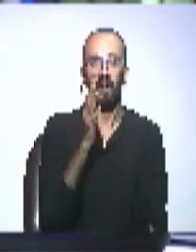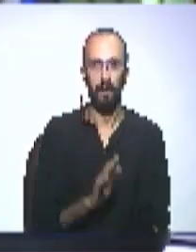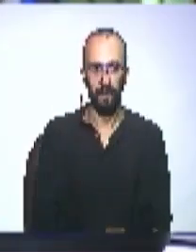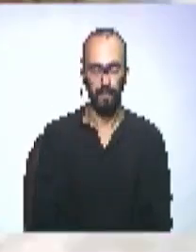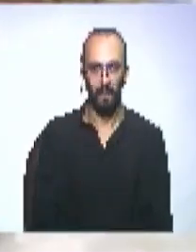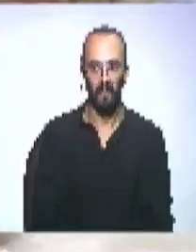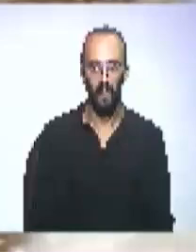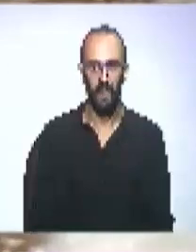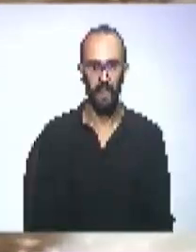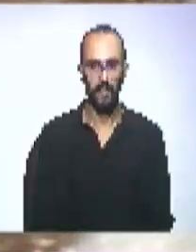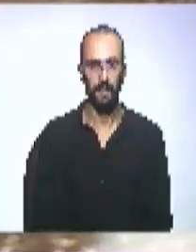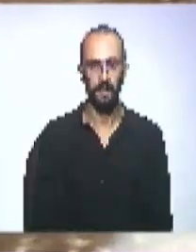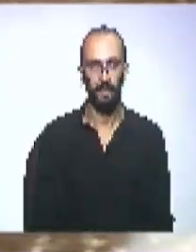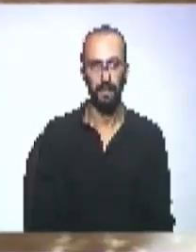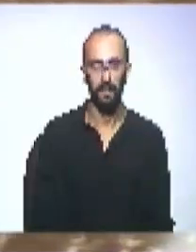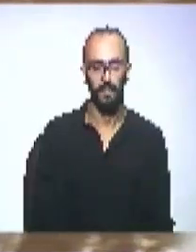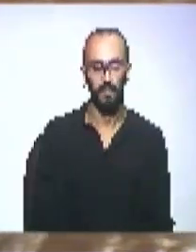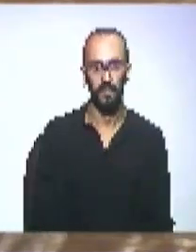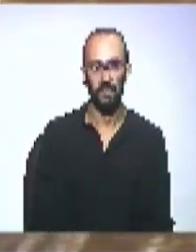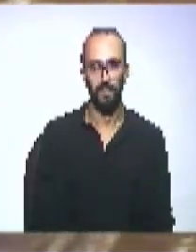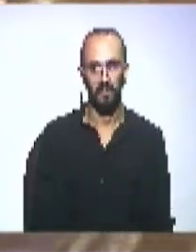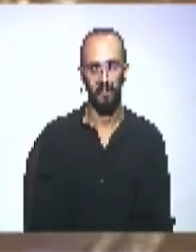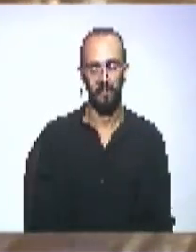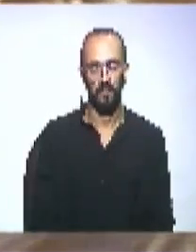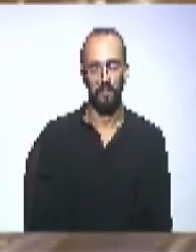امرك. هتشوفيها دلوقتي هتطلع معانا عامله ازاي.